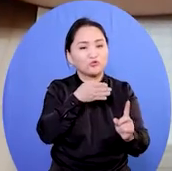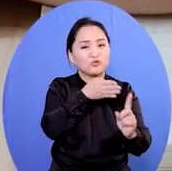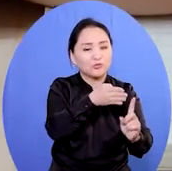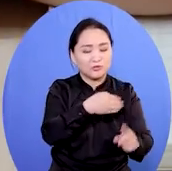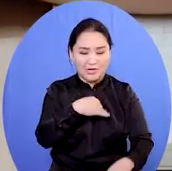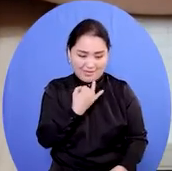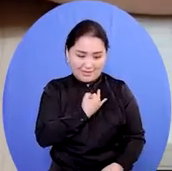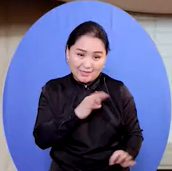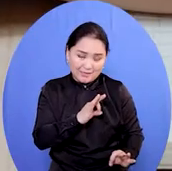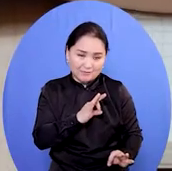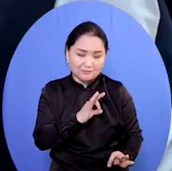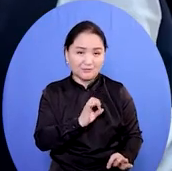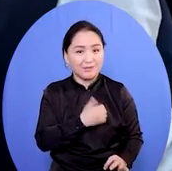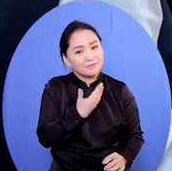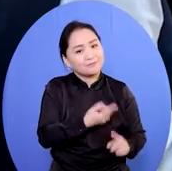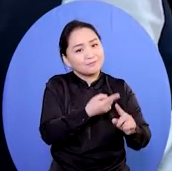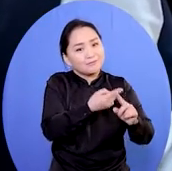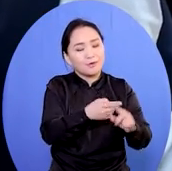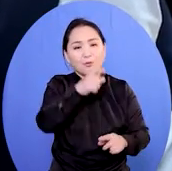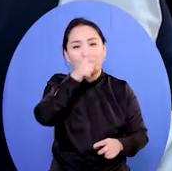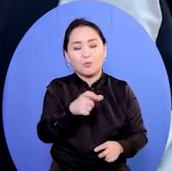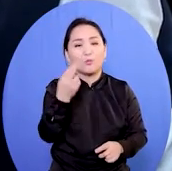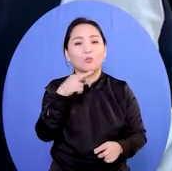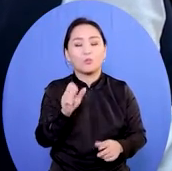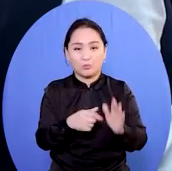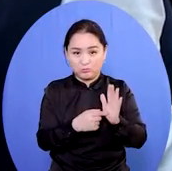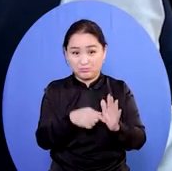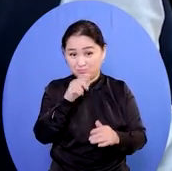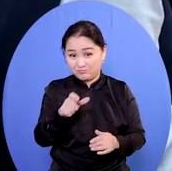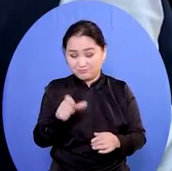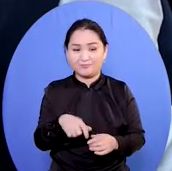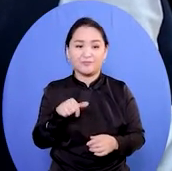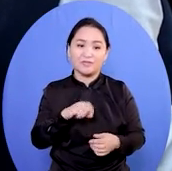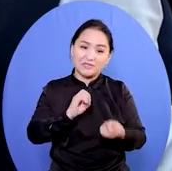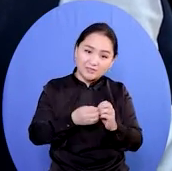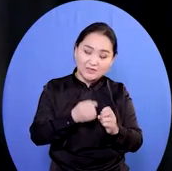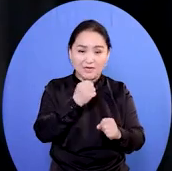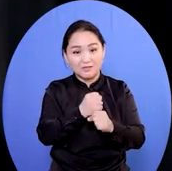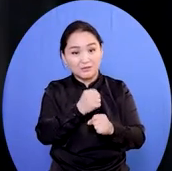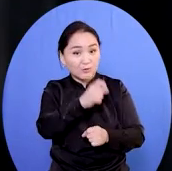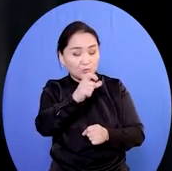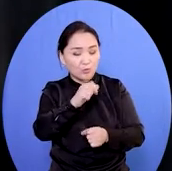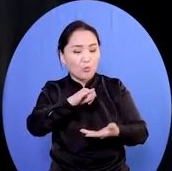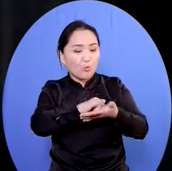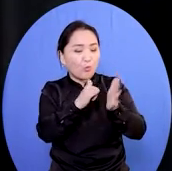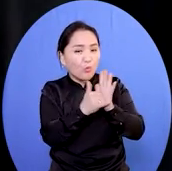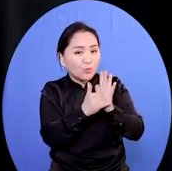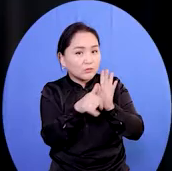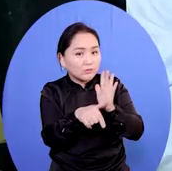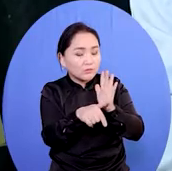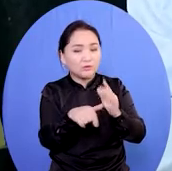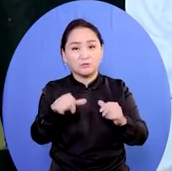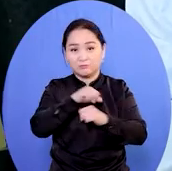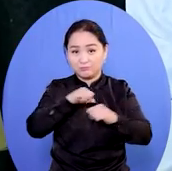үрж, зохицуулж ажиллаж байдаг хүн далбатай хүмүүс үлээ. Тиймээс ч бид тэдний хийж буй ажлын утга учир талаас